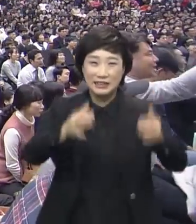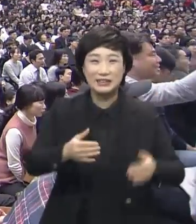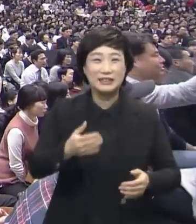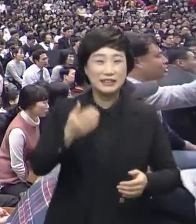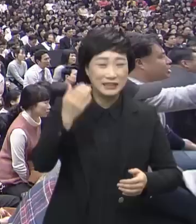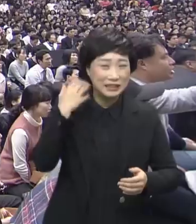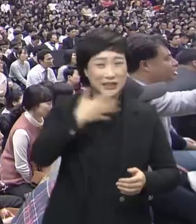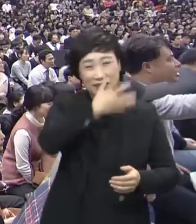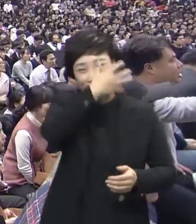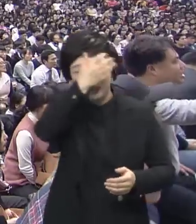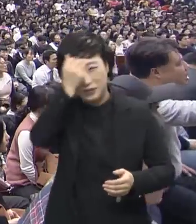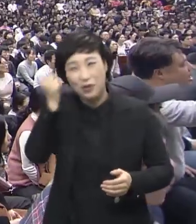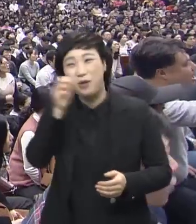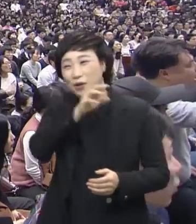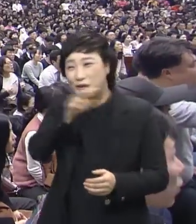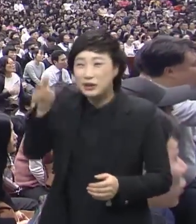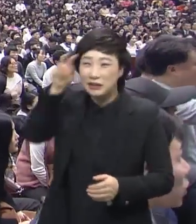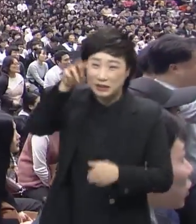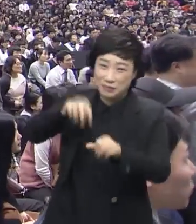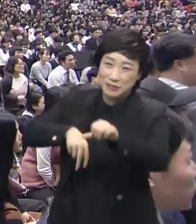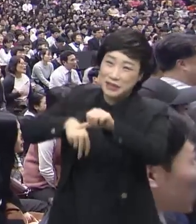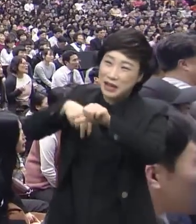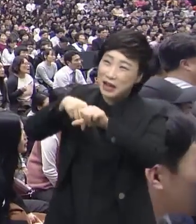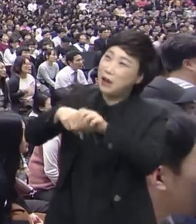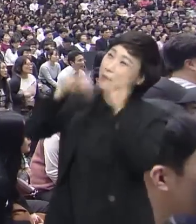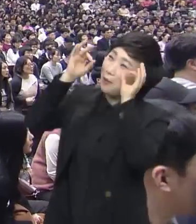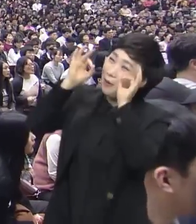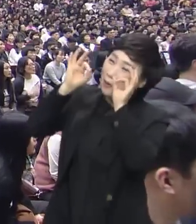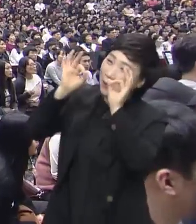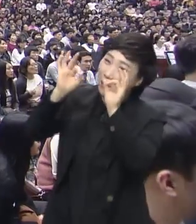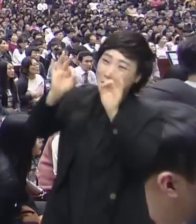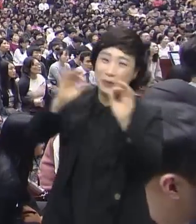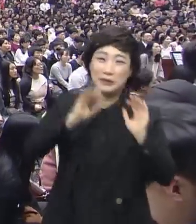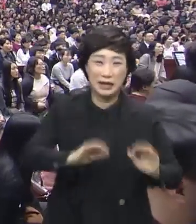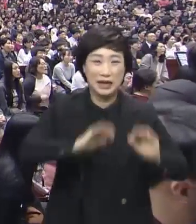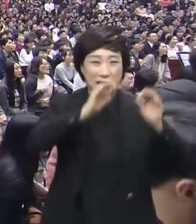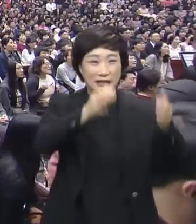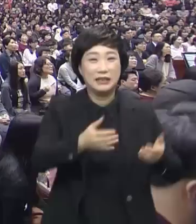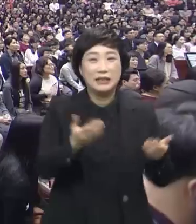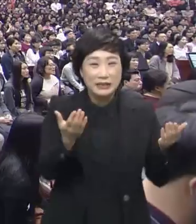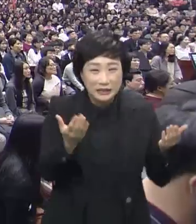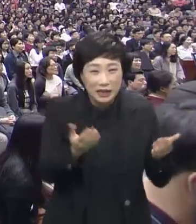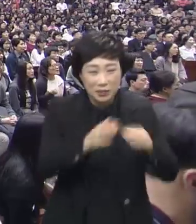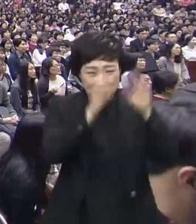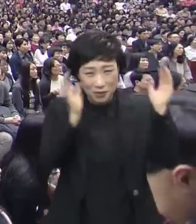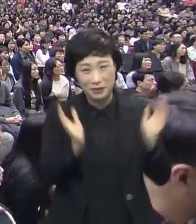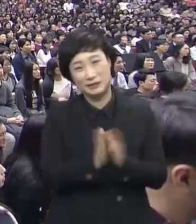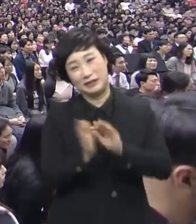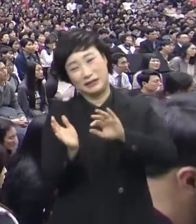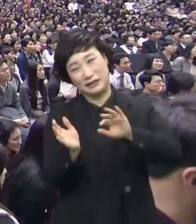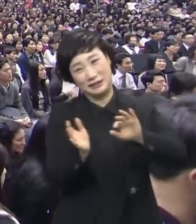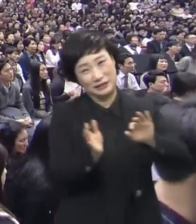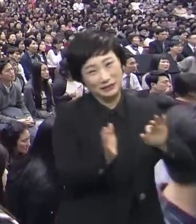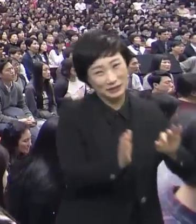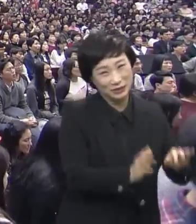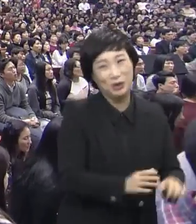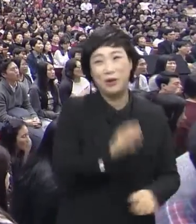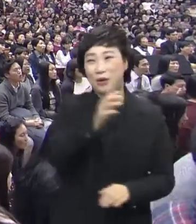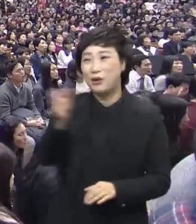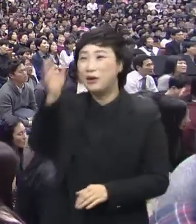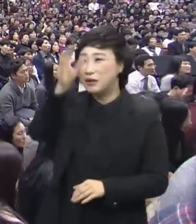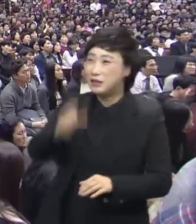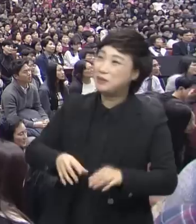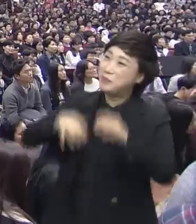세상 등지고 십자가 보네. 세상